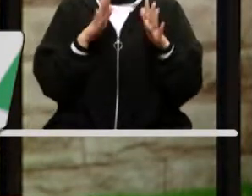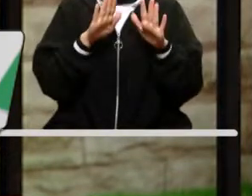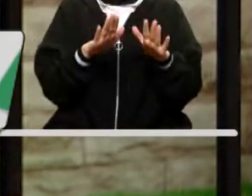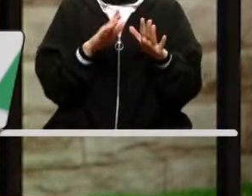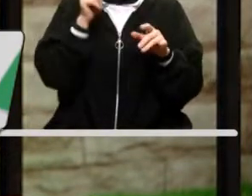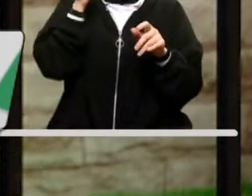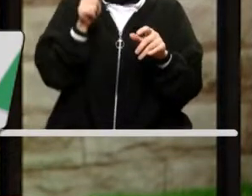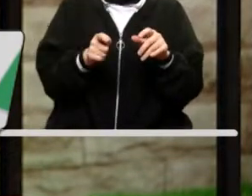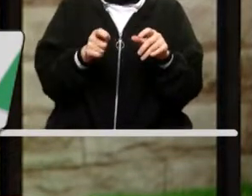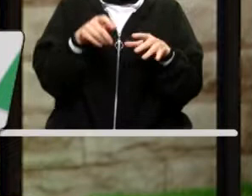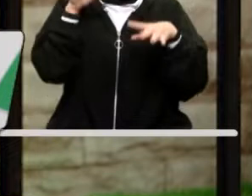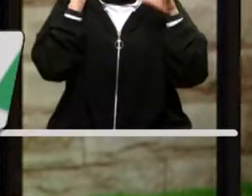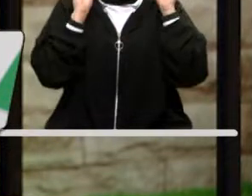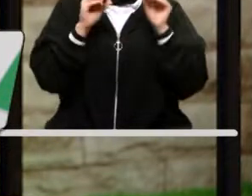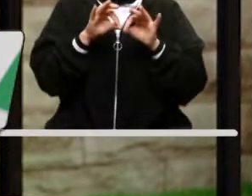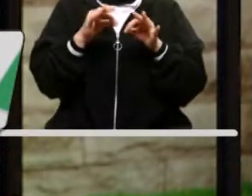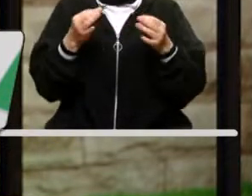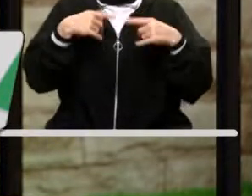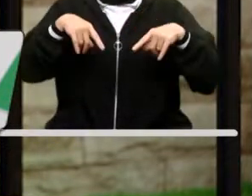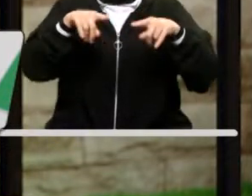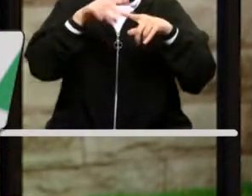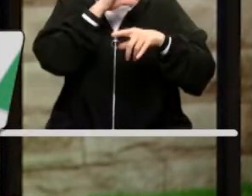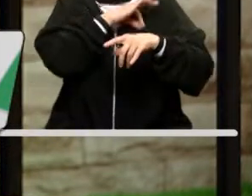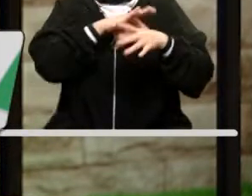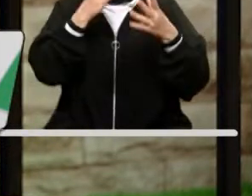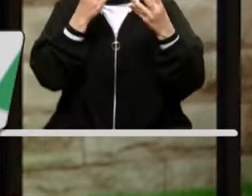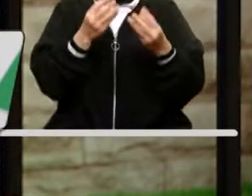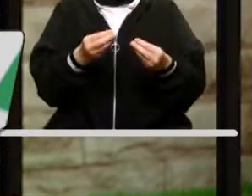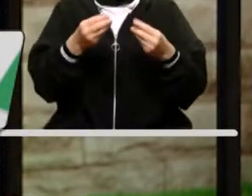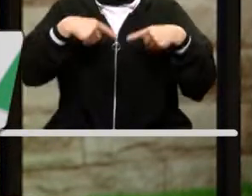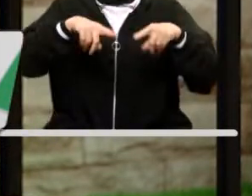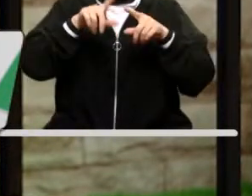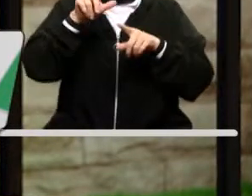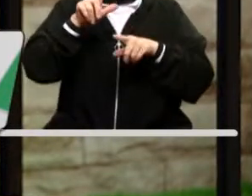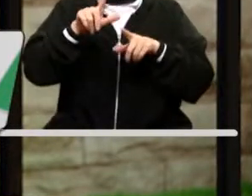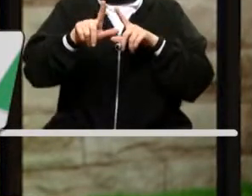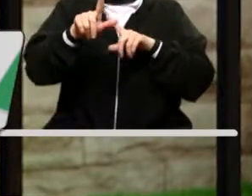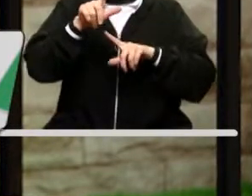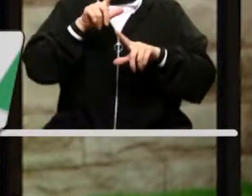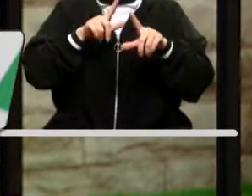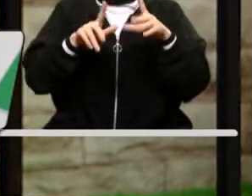Yani bize bir yarayacak, bizim ileride işimize yarayacak, bize lazım olacak araç ve